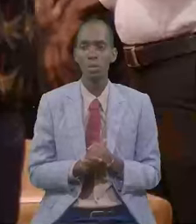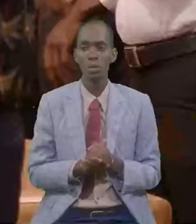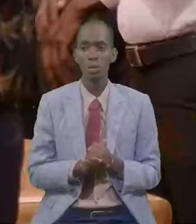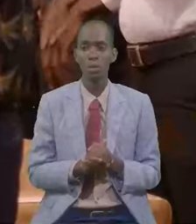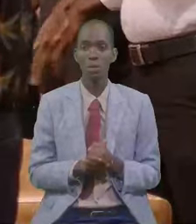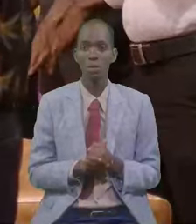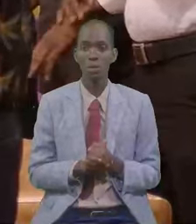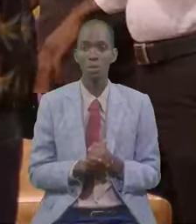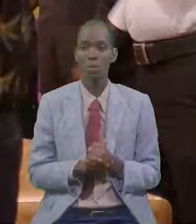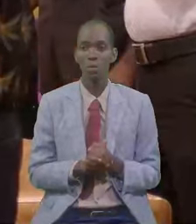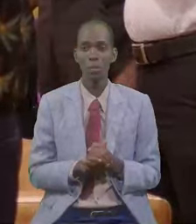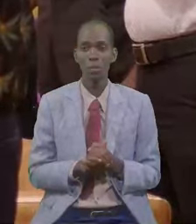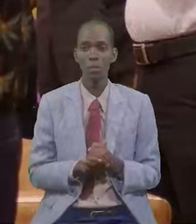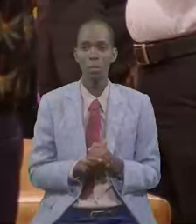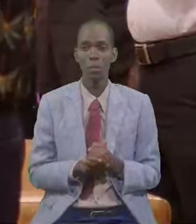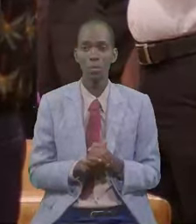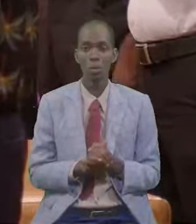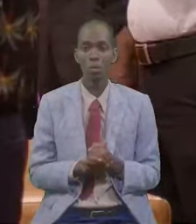ne vous bornez pas à l'écouter.